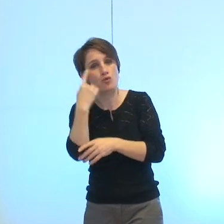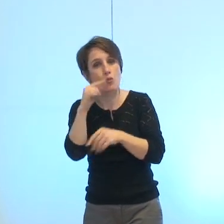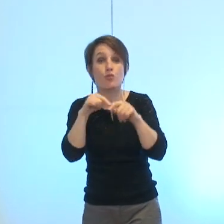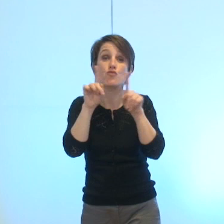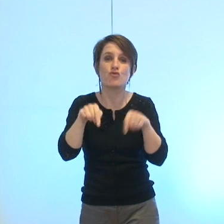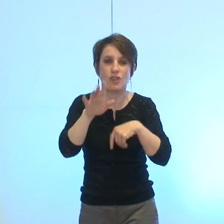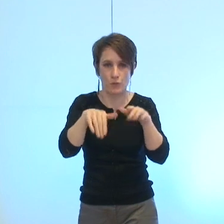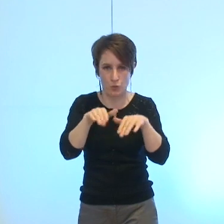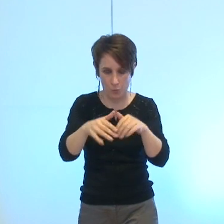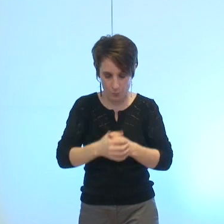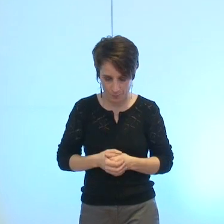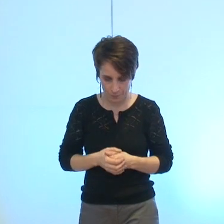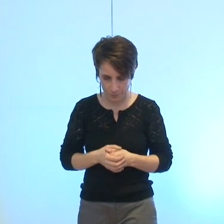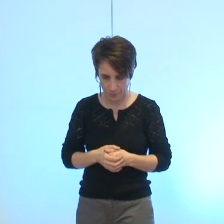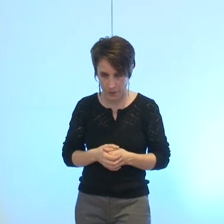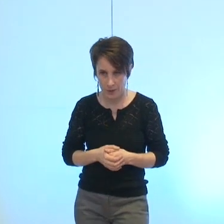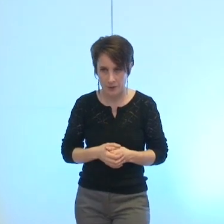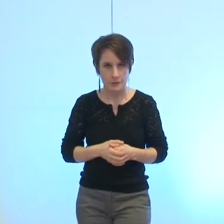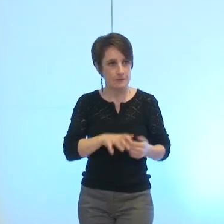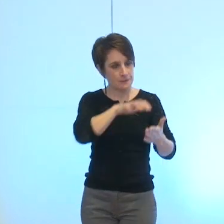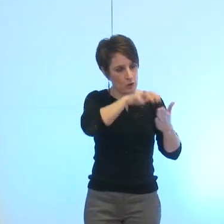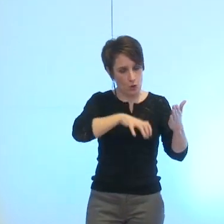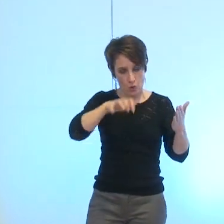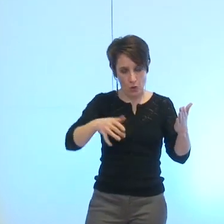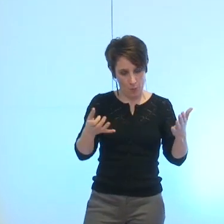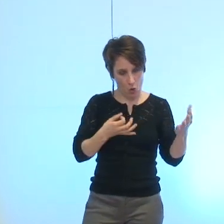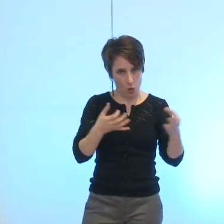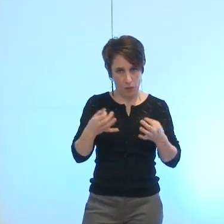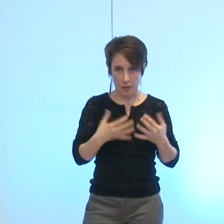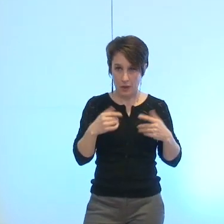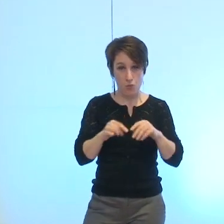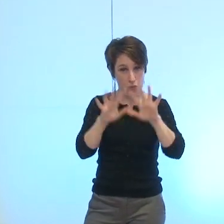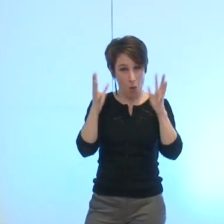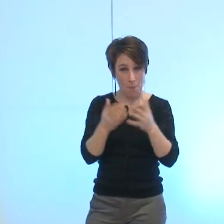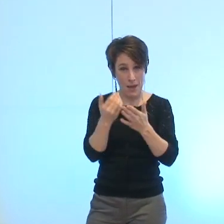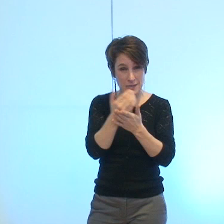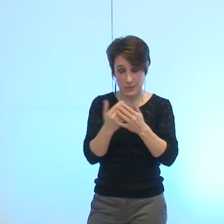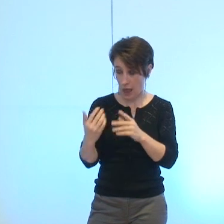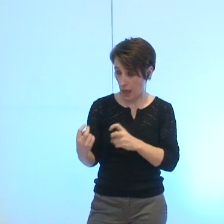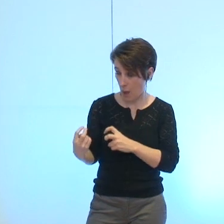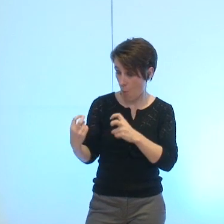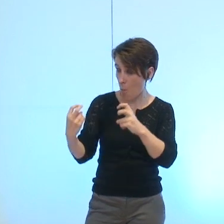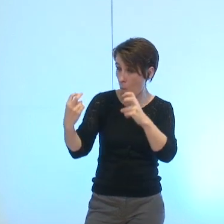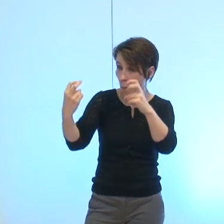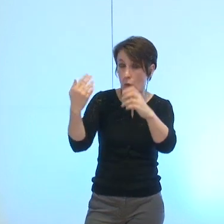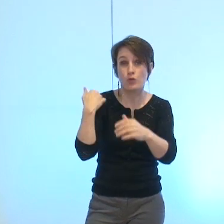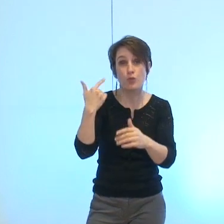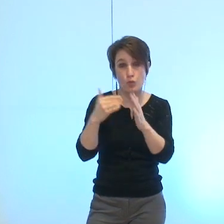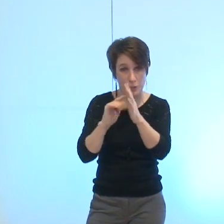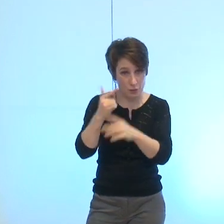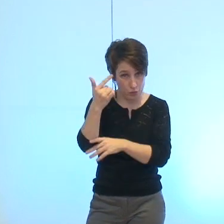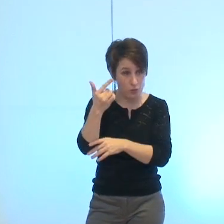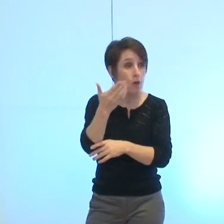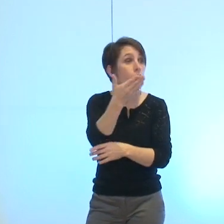fonctionnement le rapport insiste sur la progression de cette masse salariale notamment depuis 2012 et vous